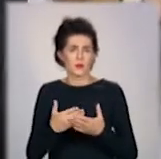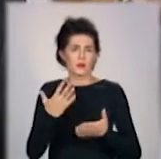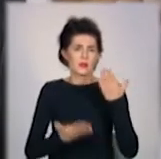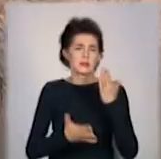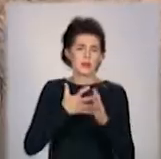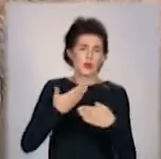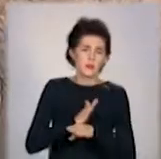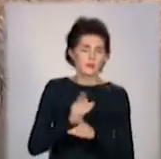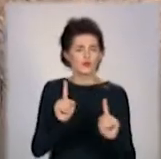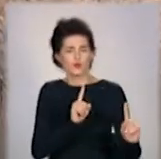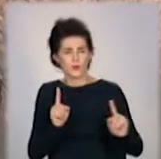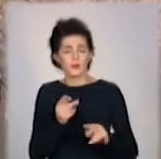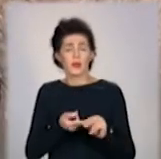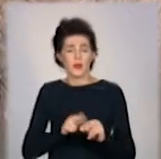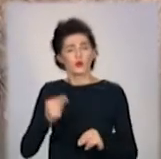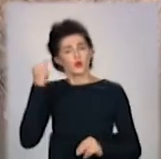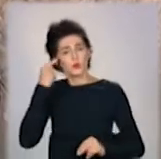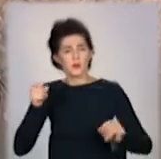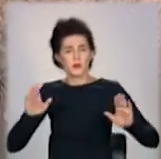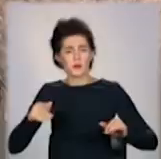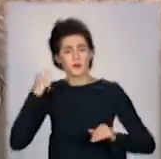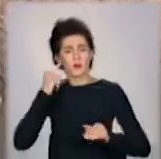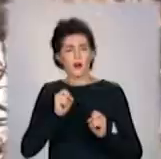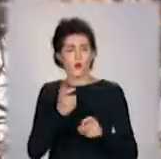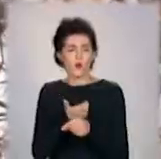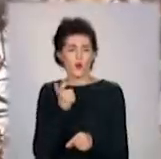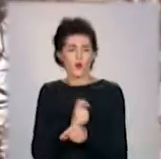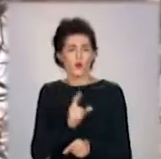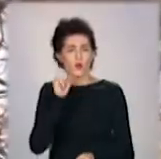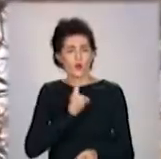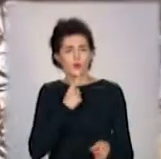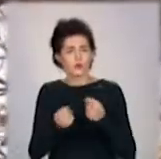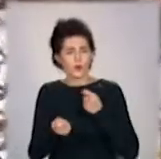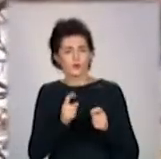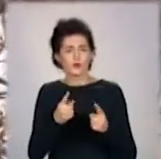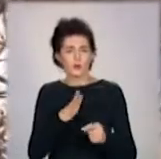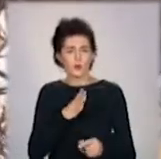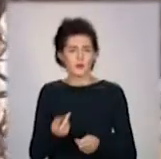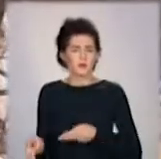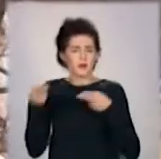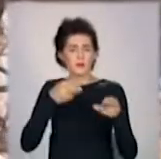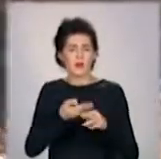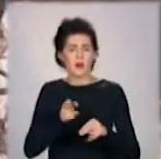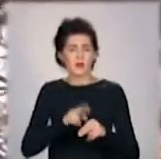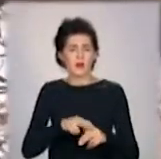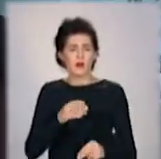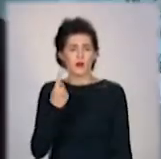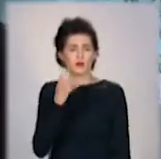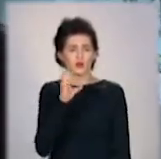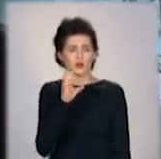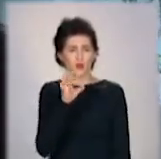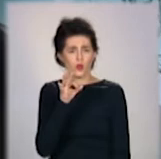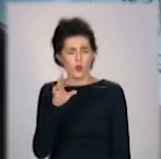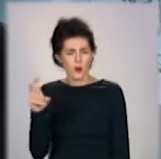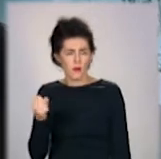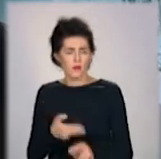ще щось. А нещодавно пернатим стало тут і справді небезпечно. Прилетіла як-то вечором одна сорока, і на